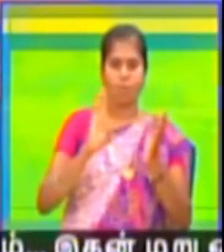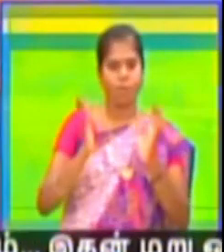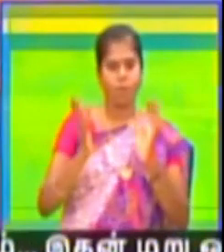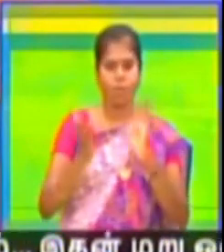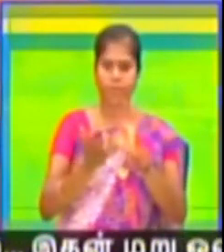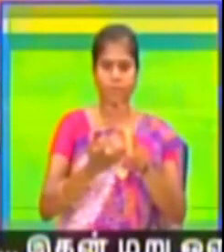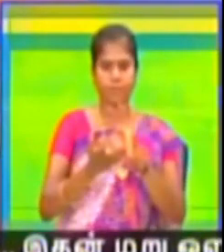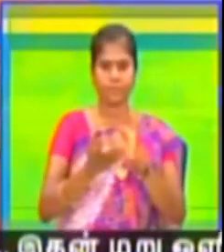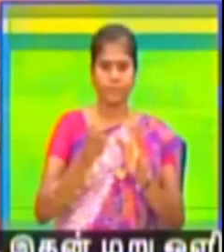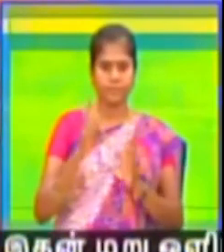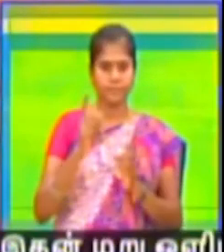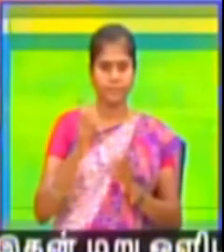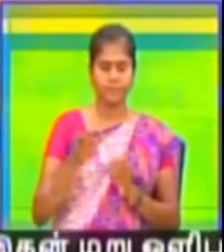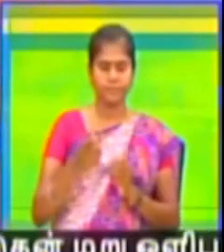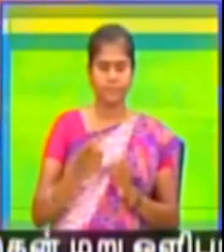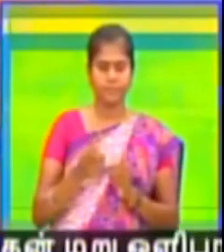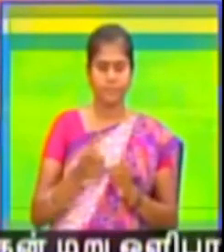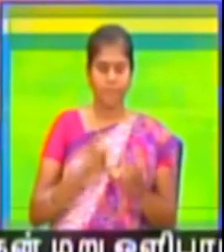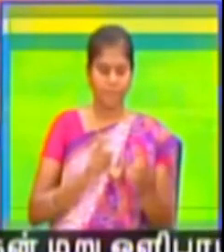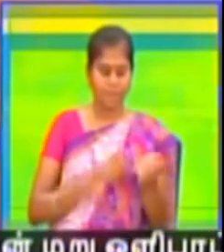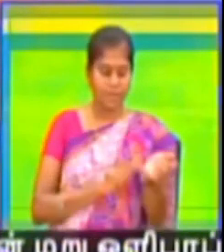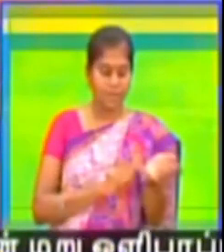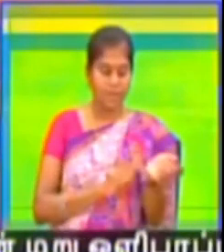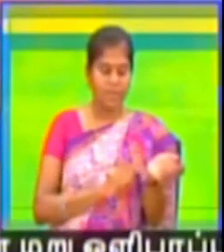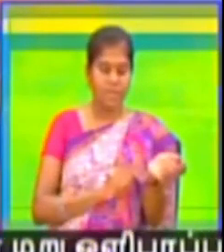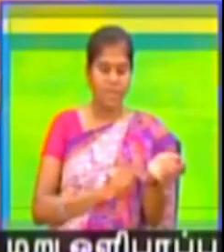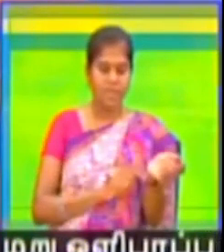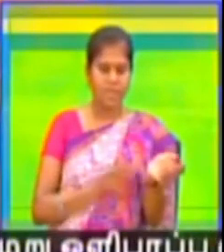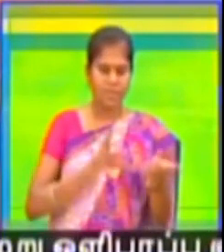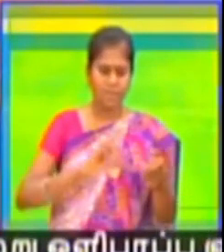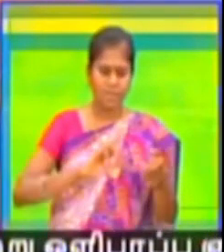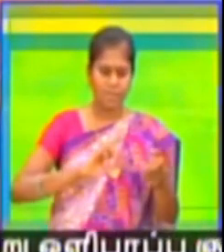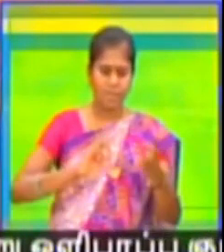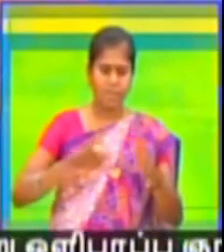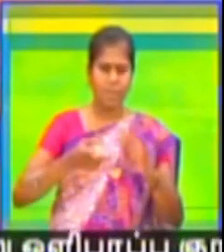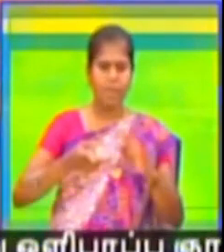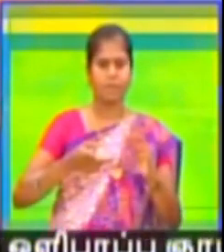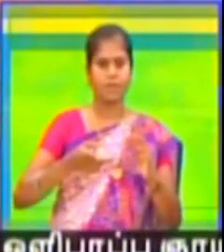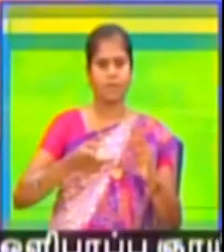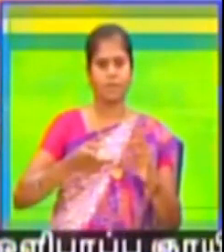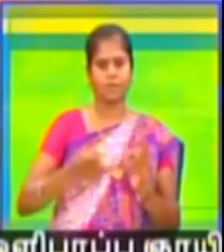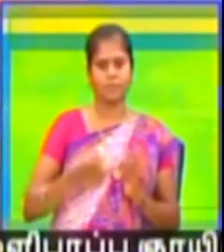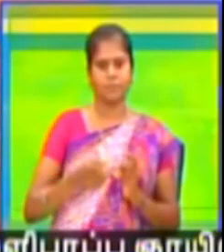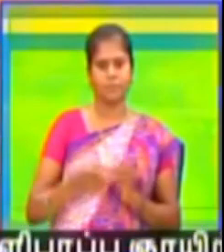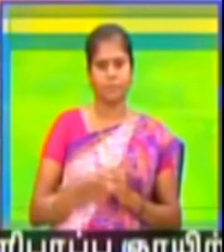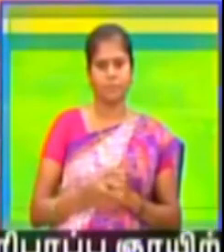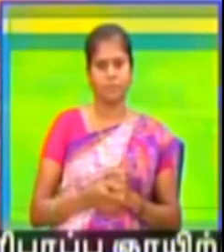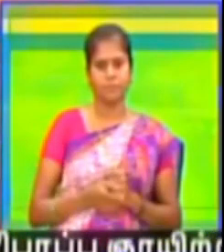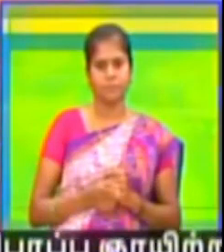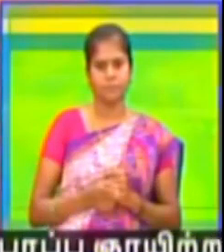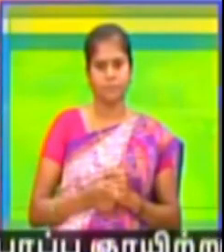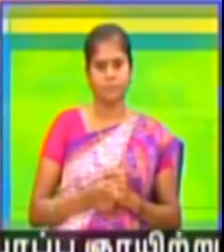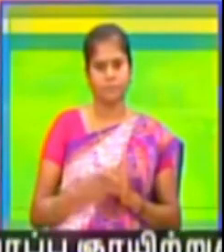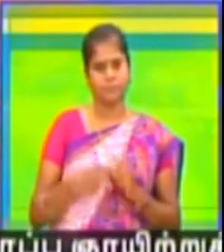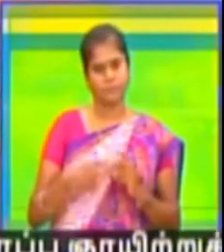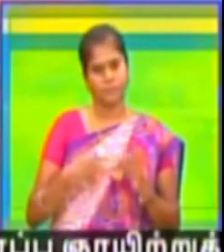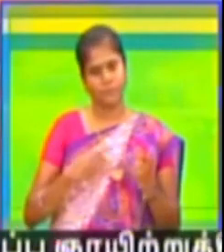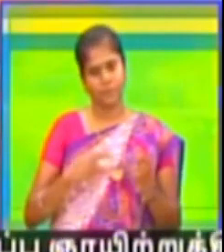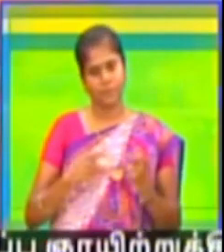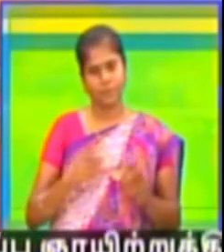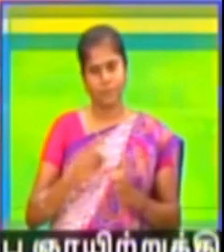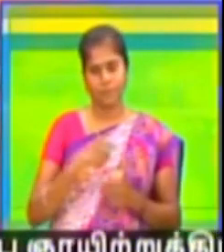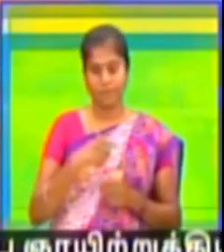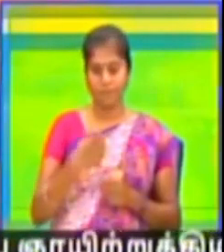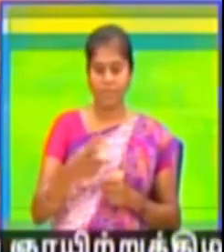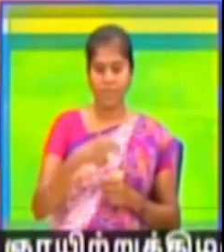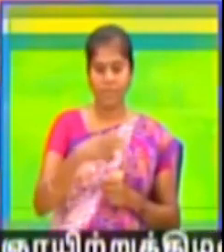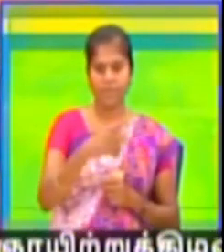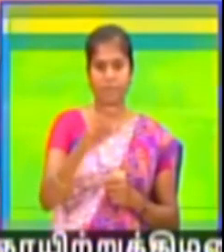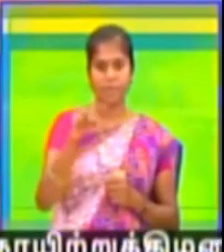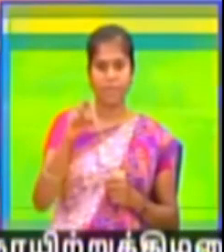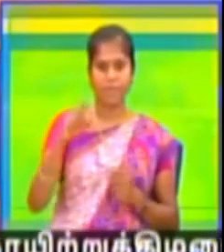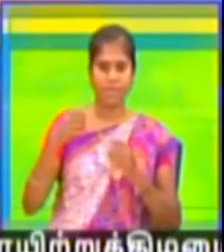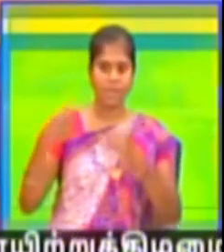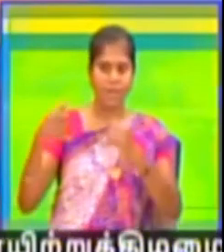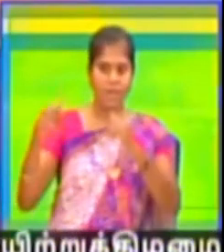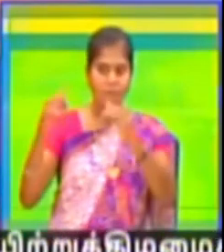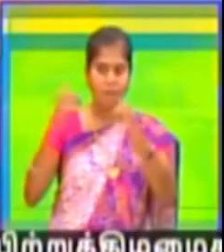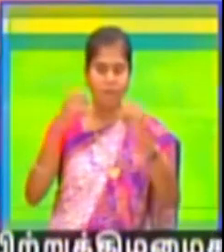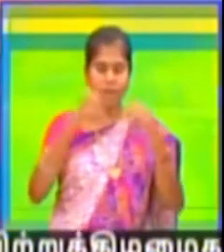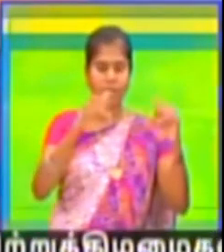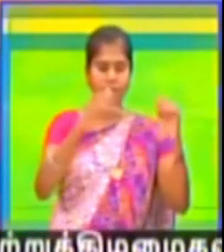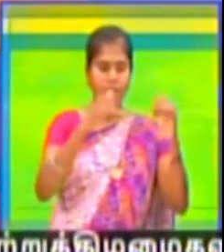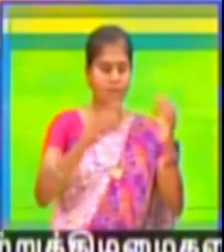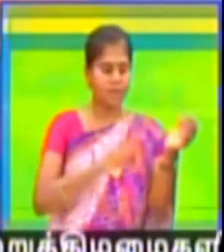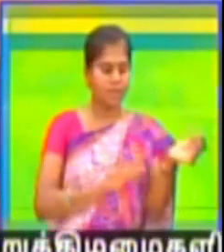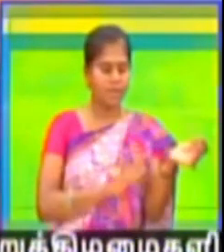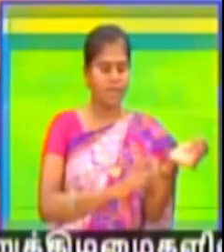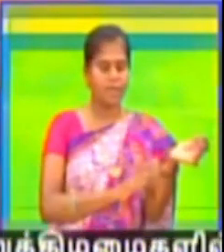மட்டுமே நேர வித்தியாசம் காணப்படும். மெக்சிகோ நாட்டில் ஒரு நேரமும், அமெரிக்காவில் ஒரு நேரமும், கனடாவில் ஒரு நேரமும் காணப்படுகிறது.